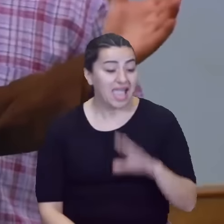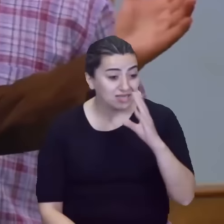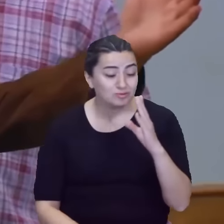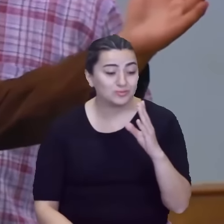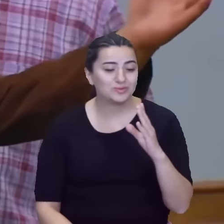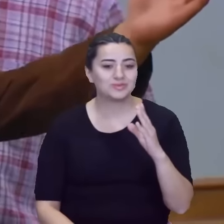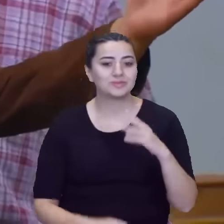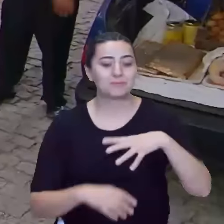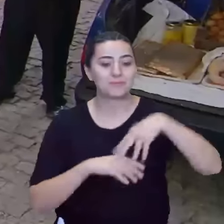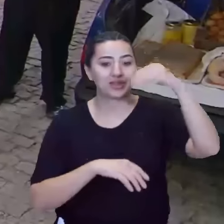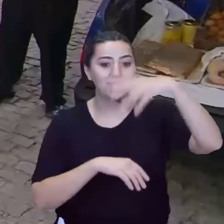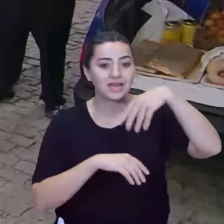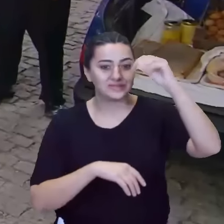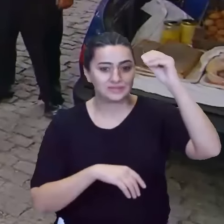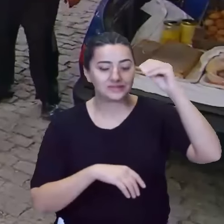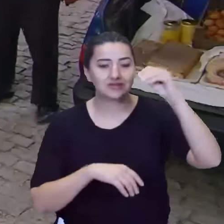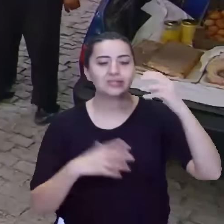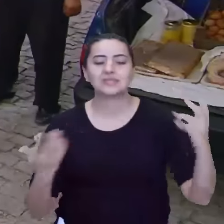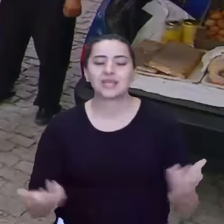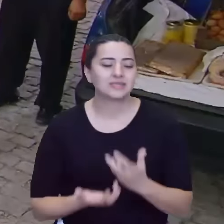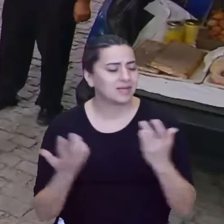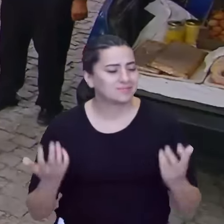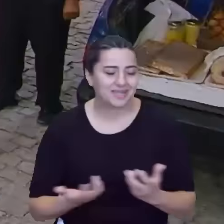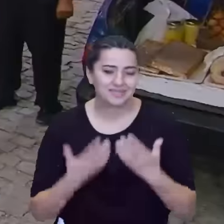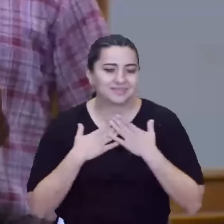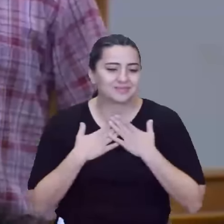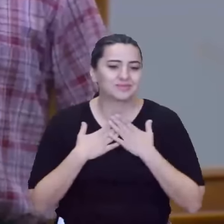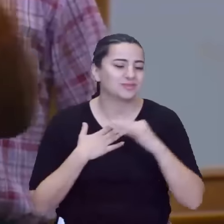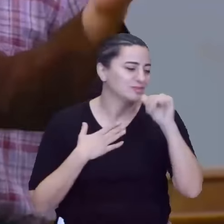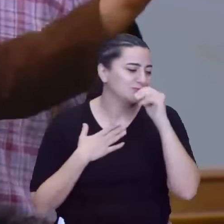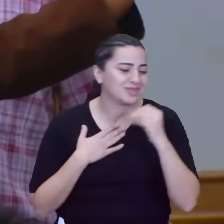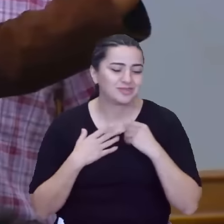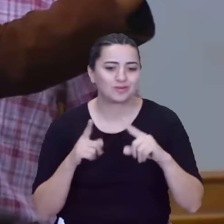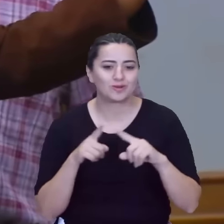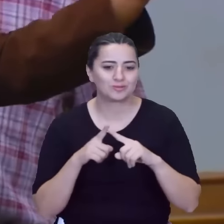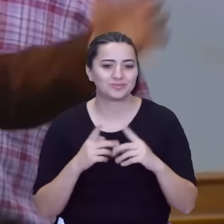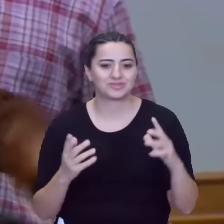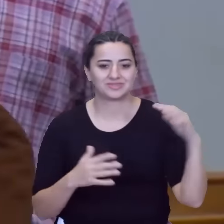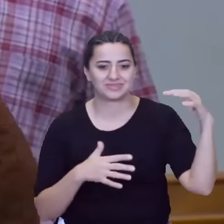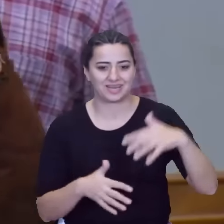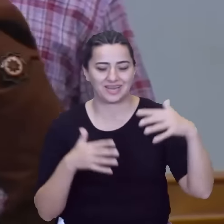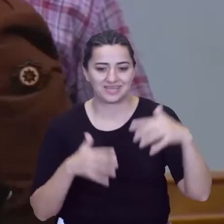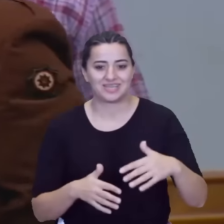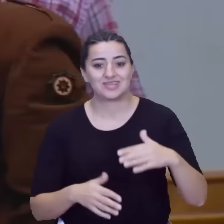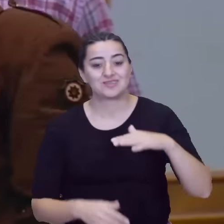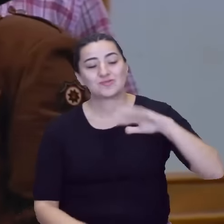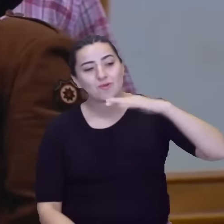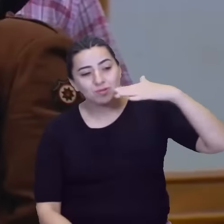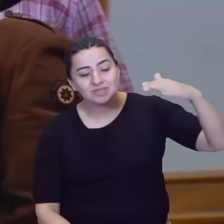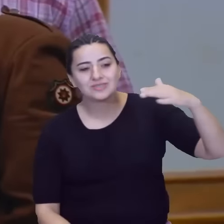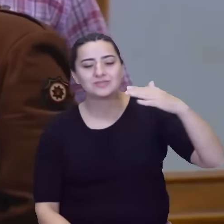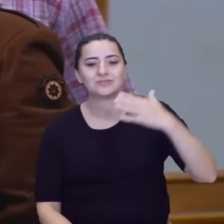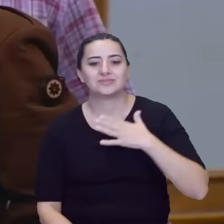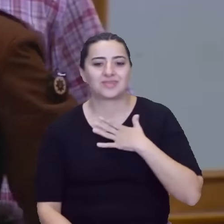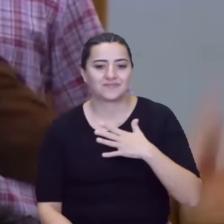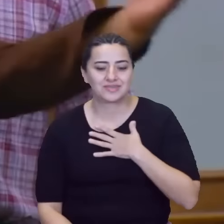Erzurum'un tepsi minaresi. Yanıram, yanıram, su ver, tortum şelalesi. Gölgesinde